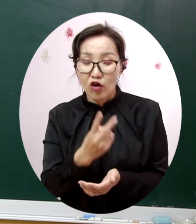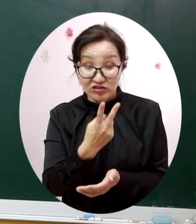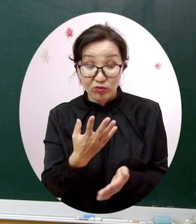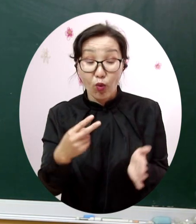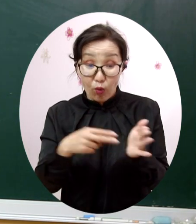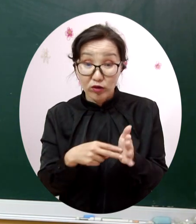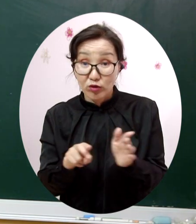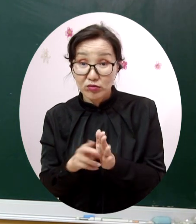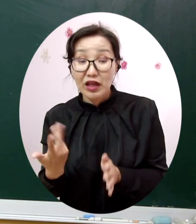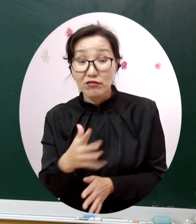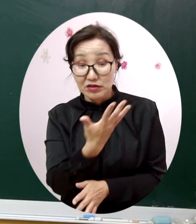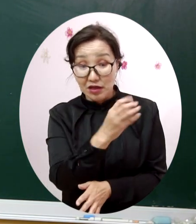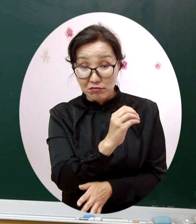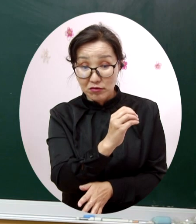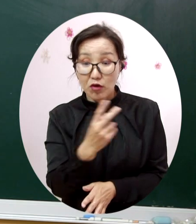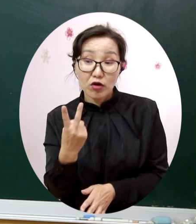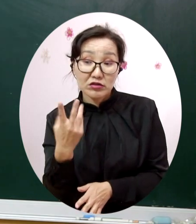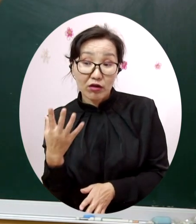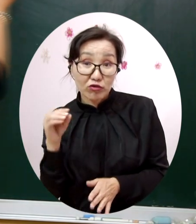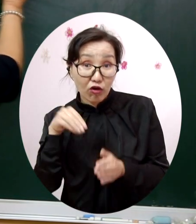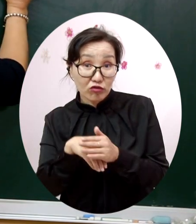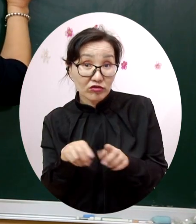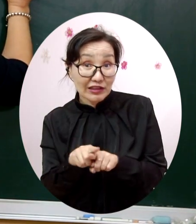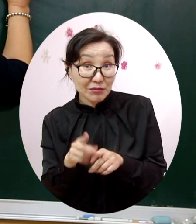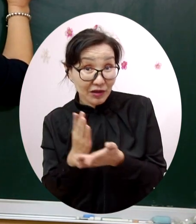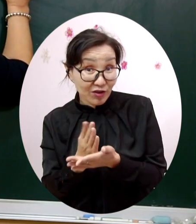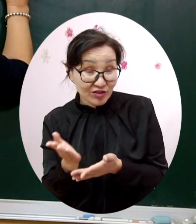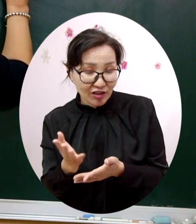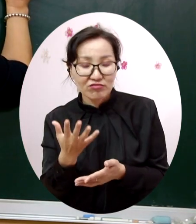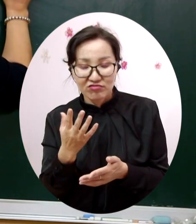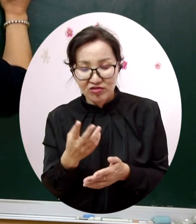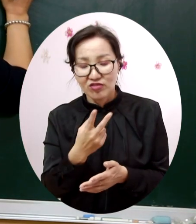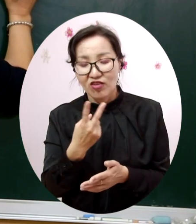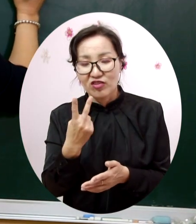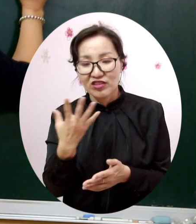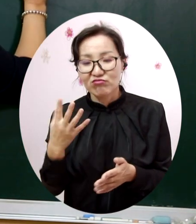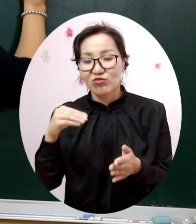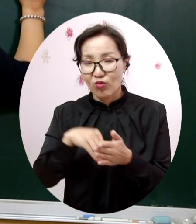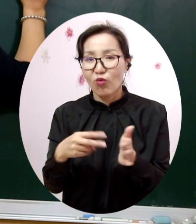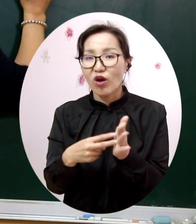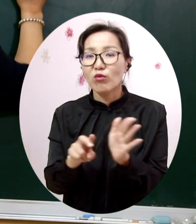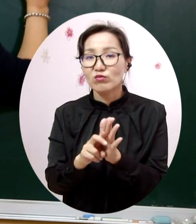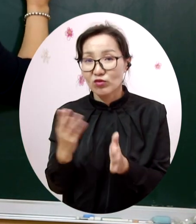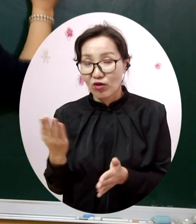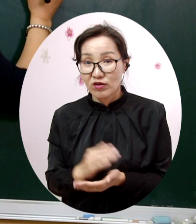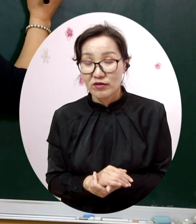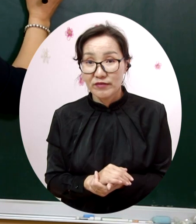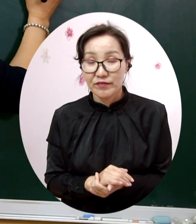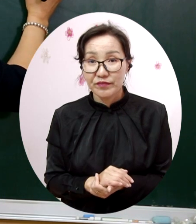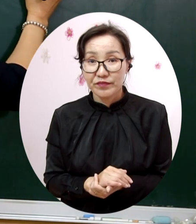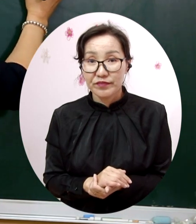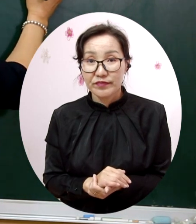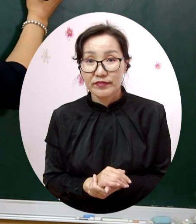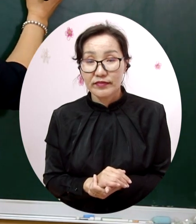25 хуваагдана. Ягд уу 50 25 хуваагдж байгаа учраас 25 хуваагдана.